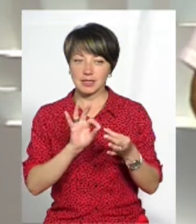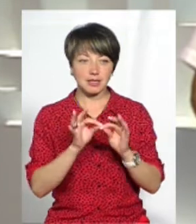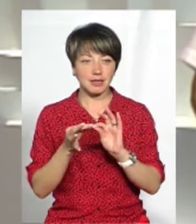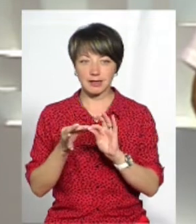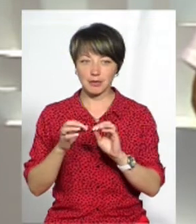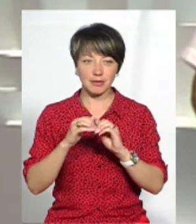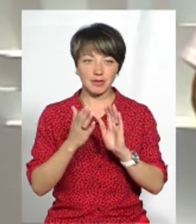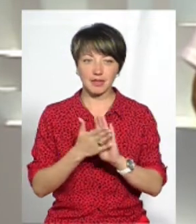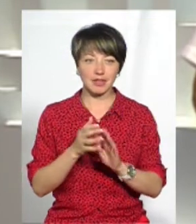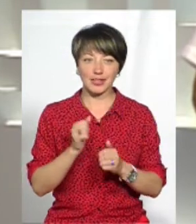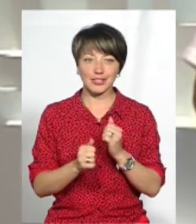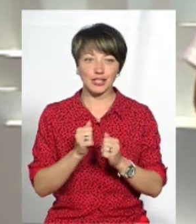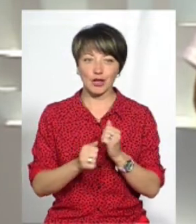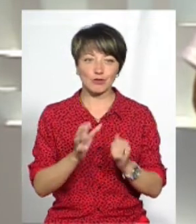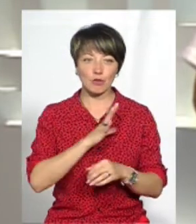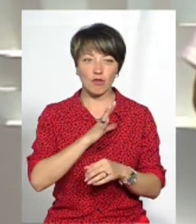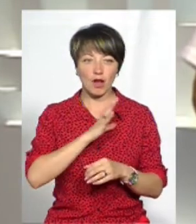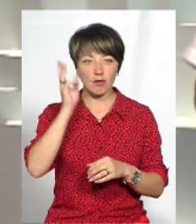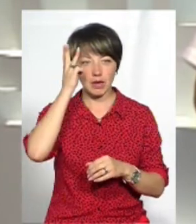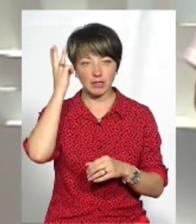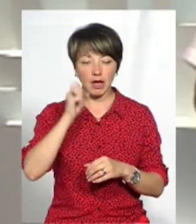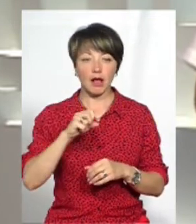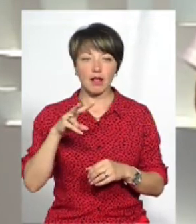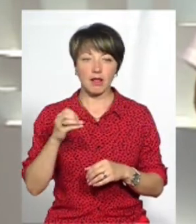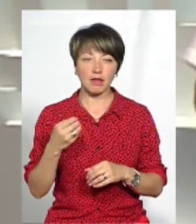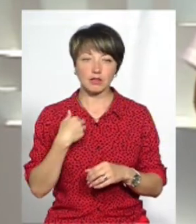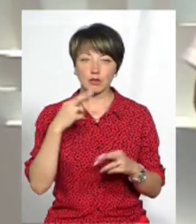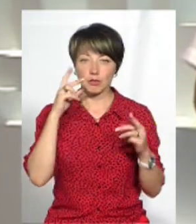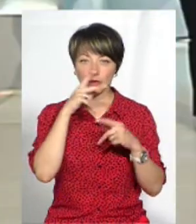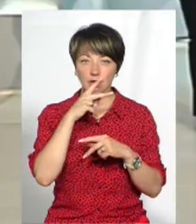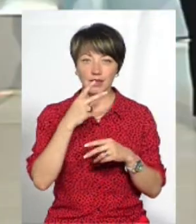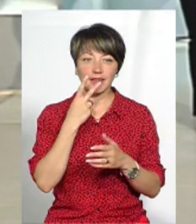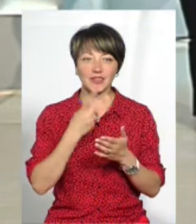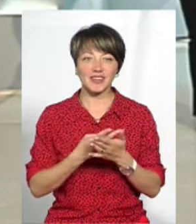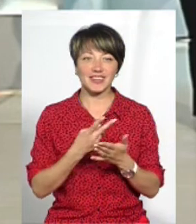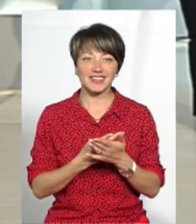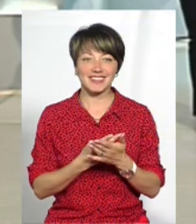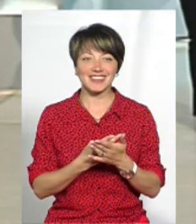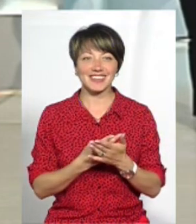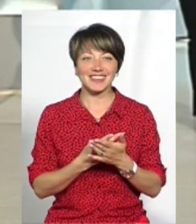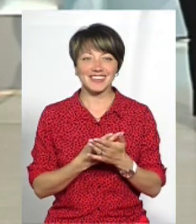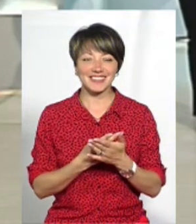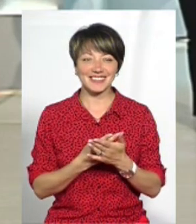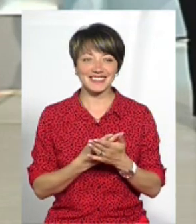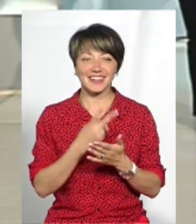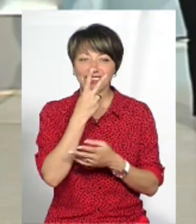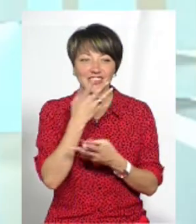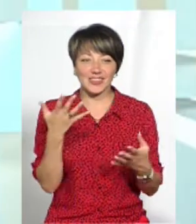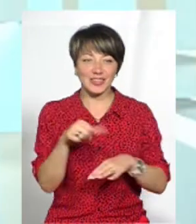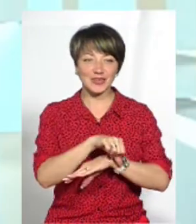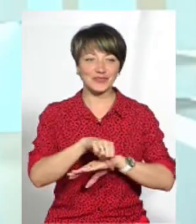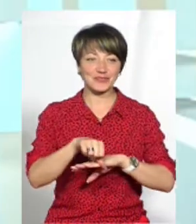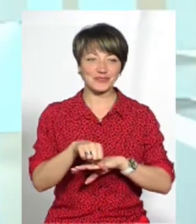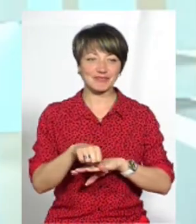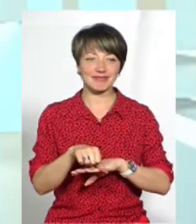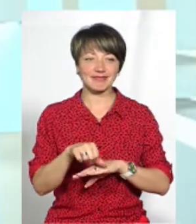обсяг питань, тому що я не часто буваю у Хмельницькому, але якщо я не помиляюсь... А її не видно в Хмельницькому. Ти неозброєним оком